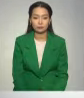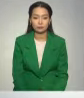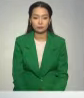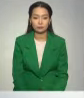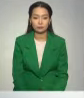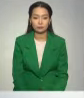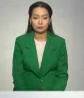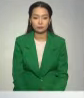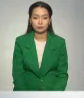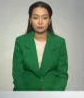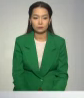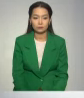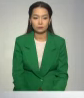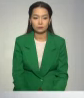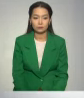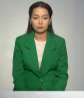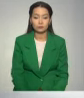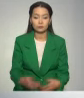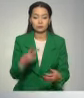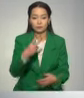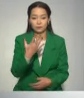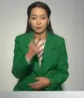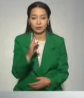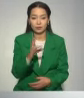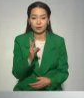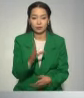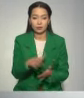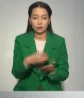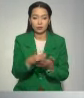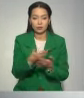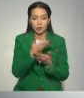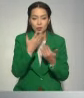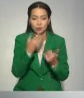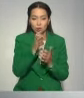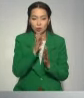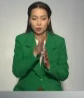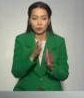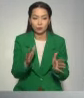мы мерзнем уже с 25 ноября у нас нету тепла